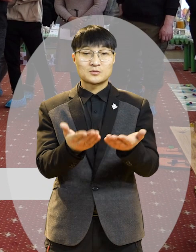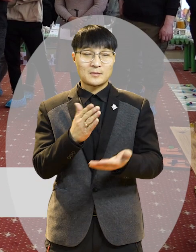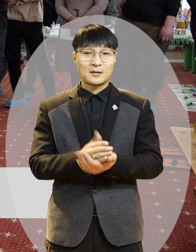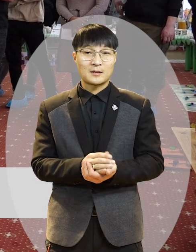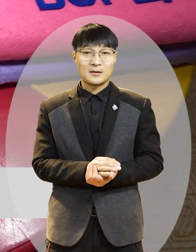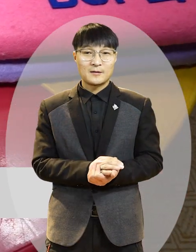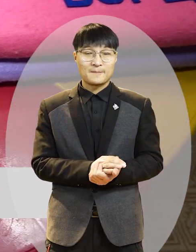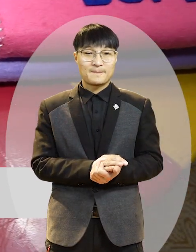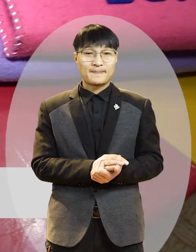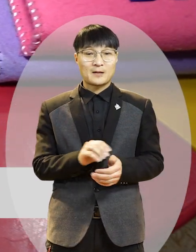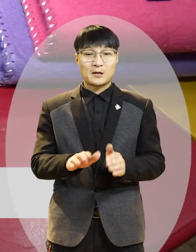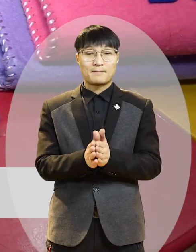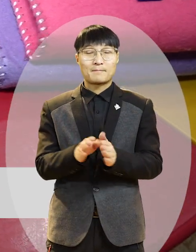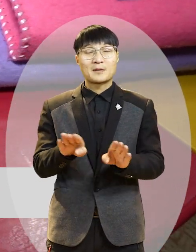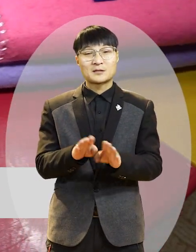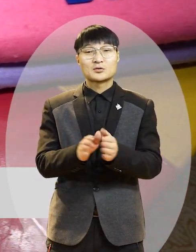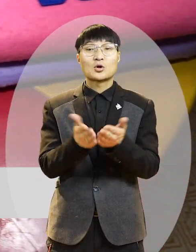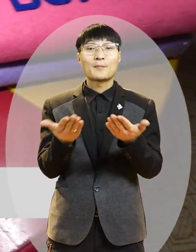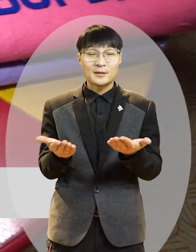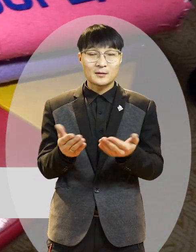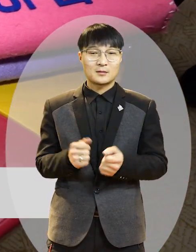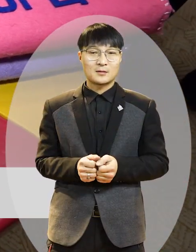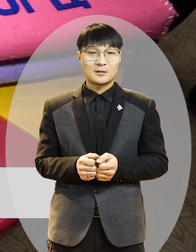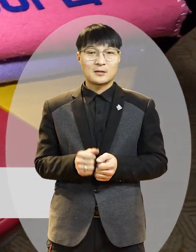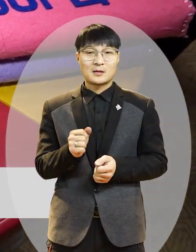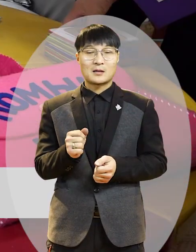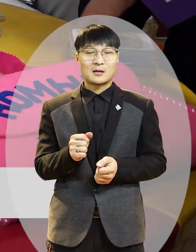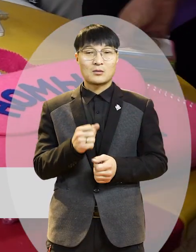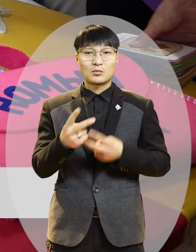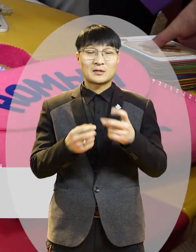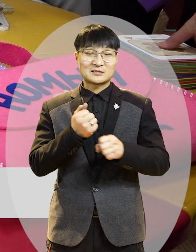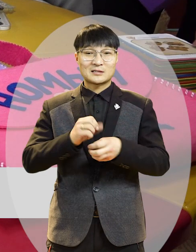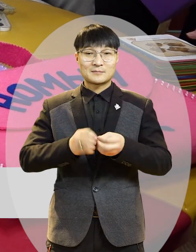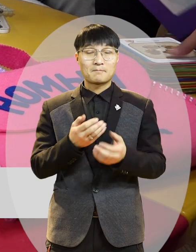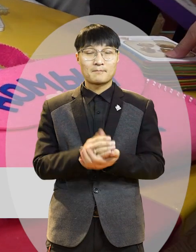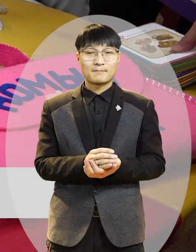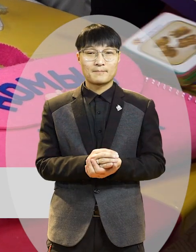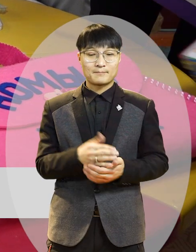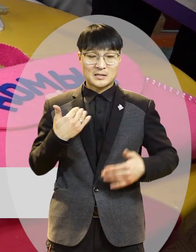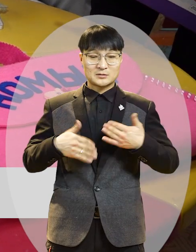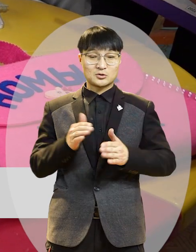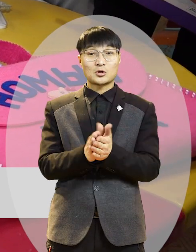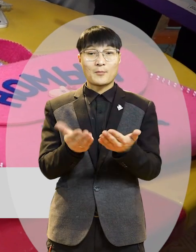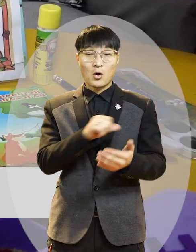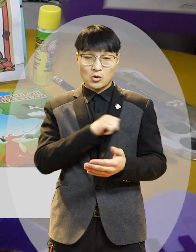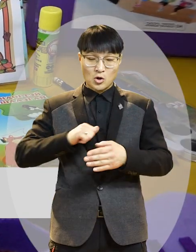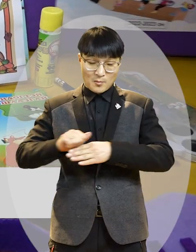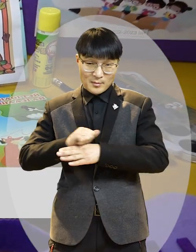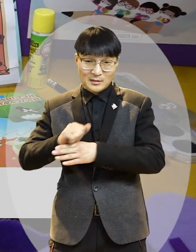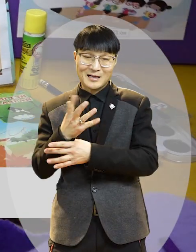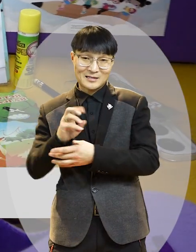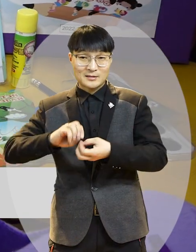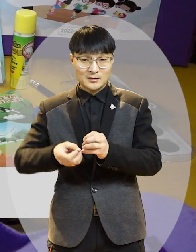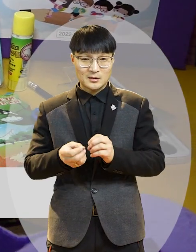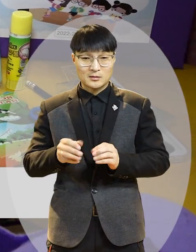болох зорилгоор номын богц аялуулах ажлыг 5 дахь жилдээ хэрэгжүүлж байна. Тус номын богцыг багш нар өөрсдөө бэлтгэж хийсэн бөгөөд ном,